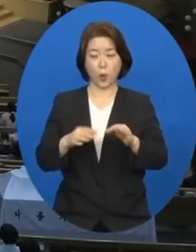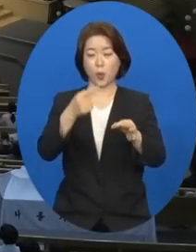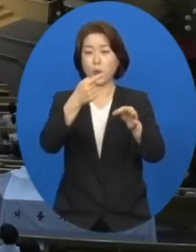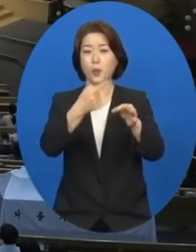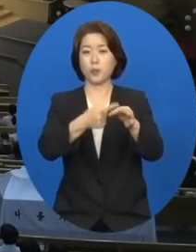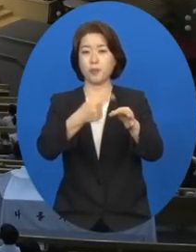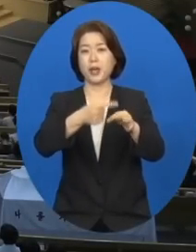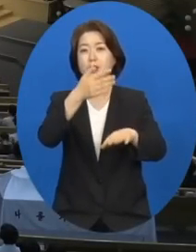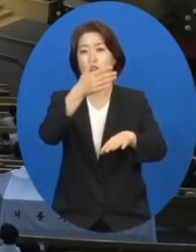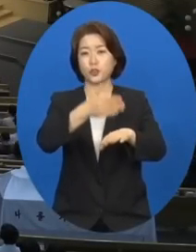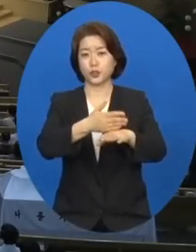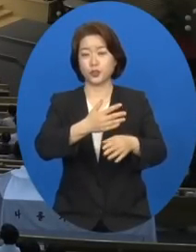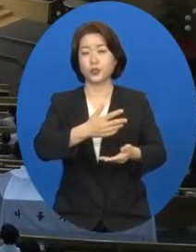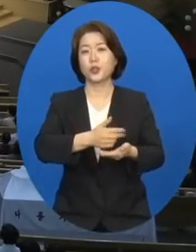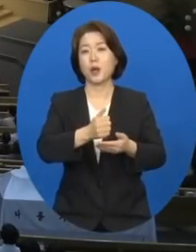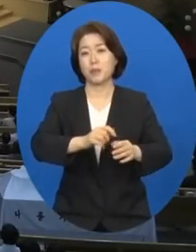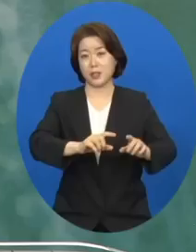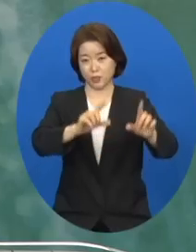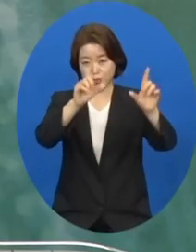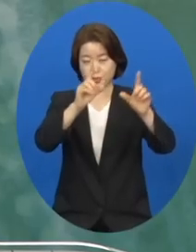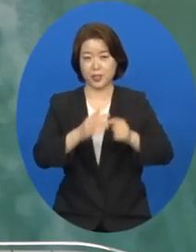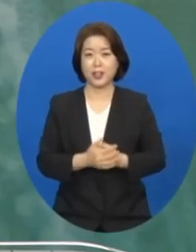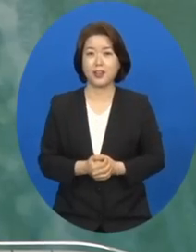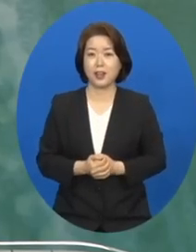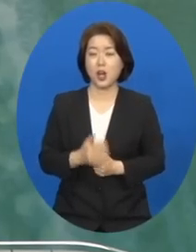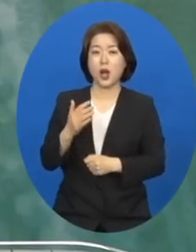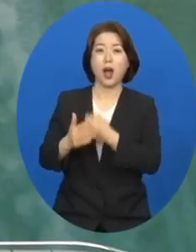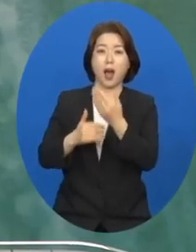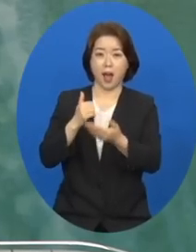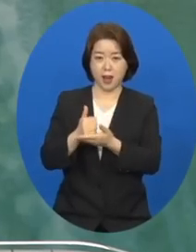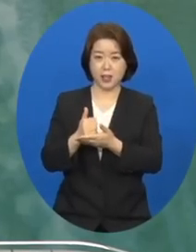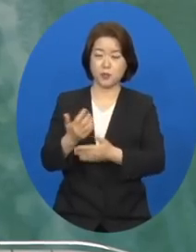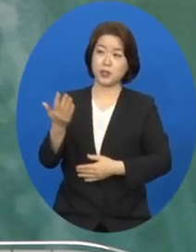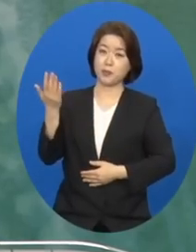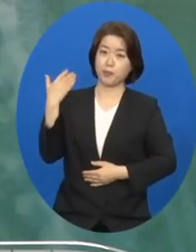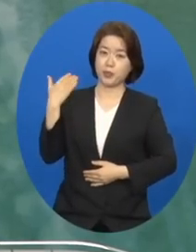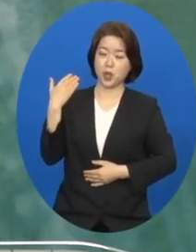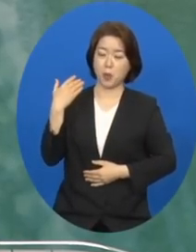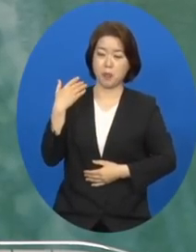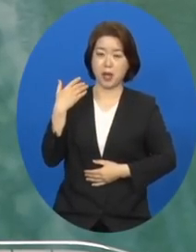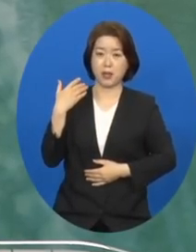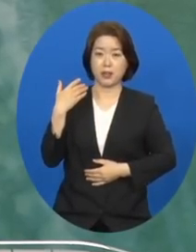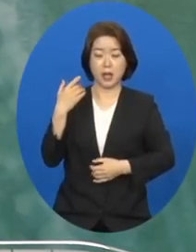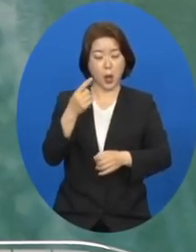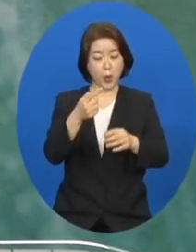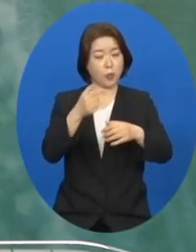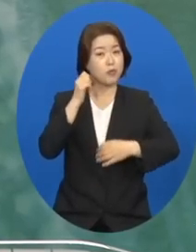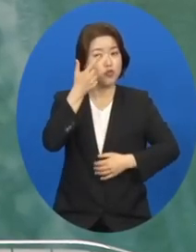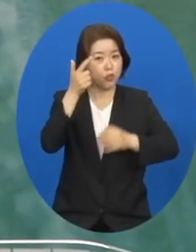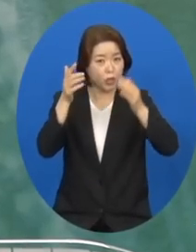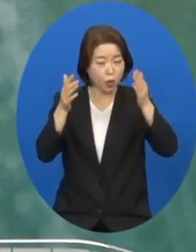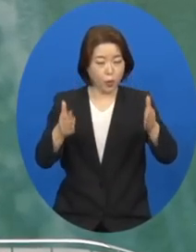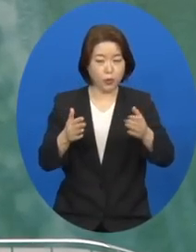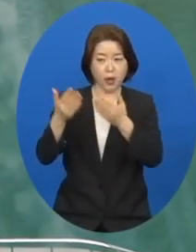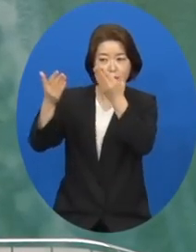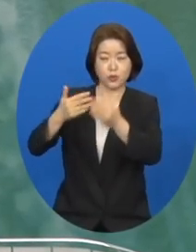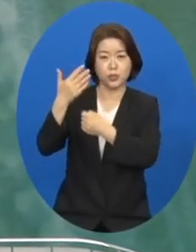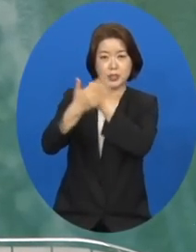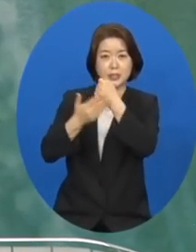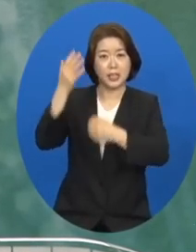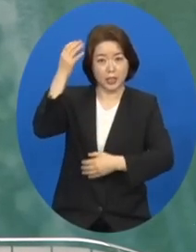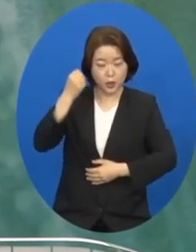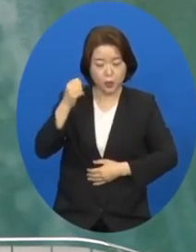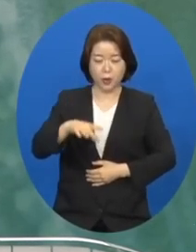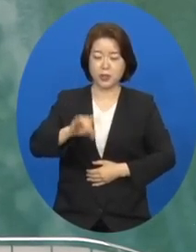감사 주일입니다 하나님께서 지난 반년동안 주신 은혜를 기억하고 첫 열매